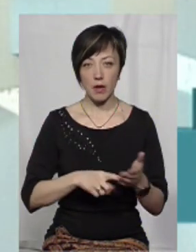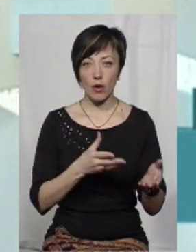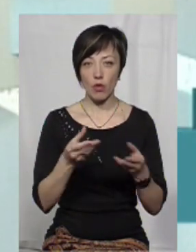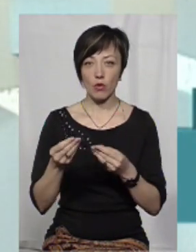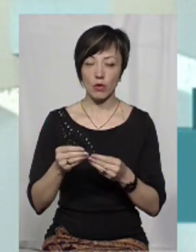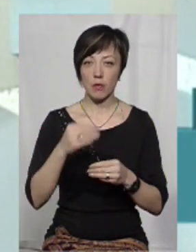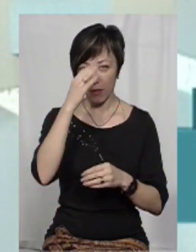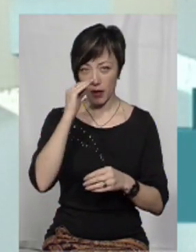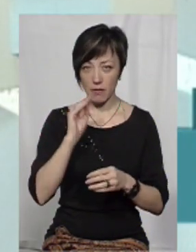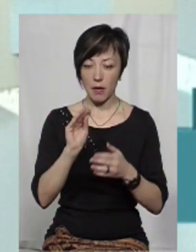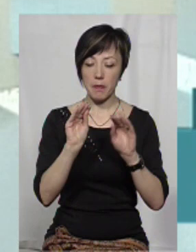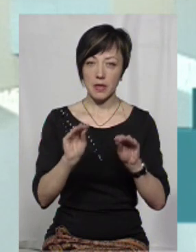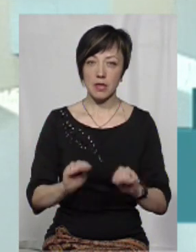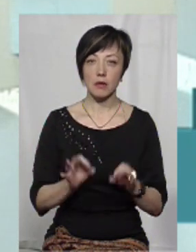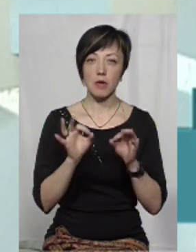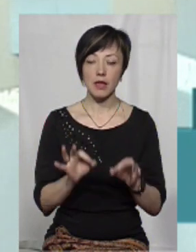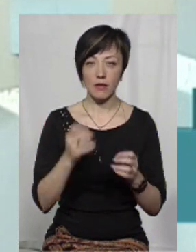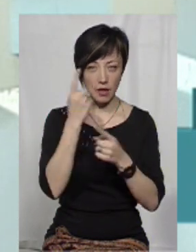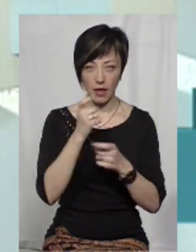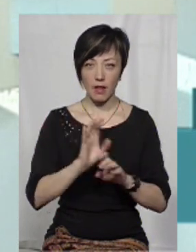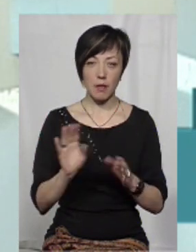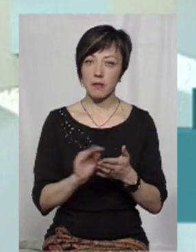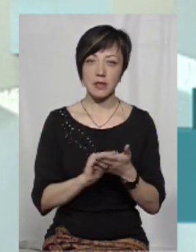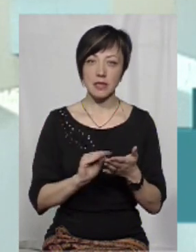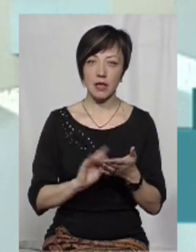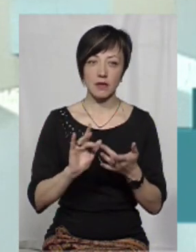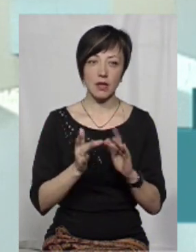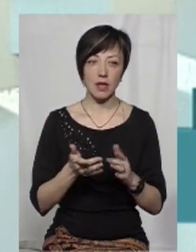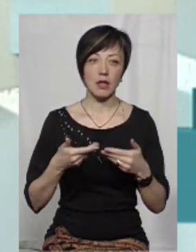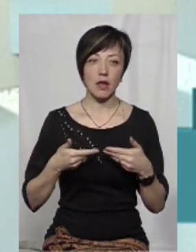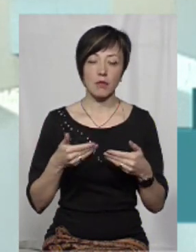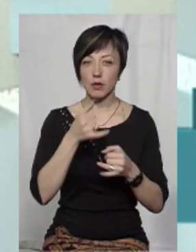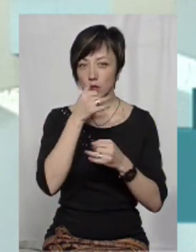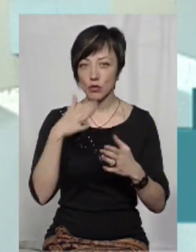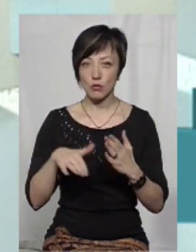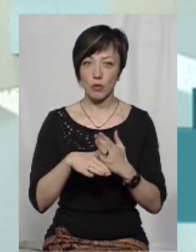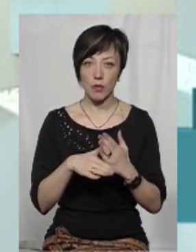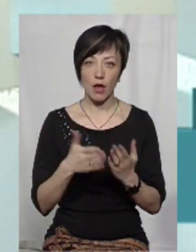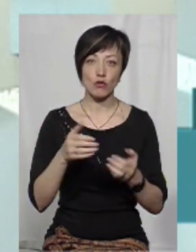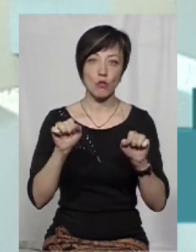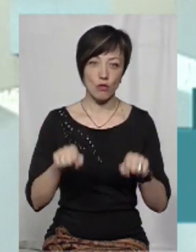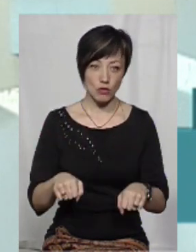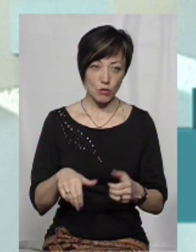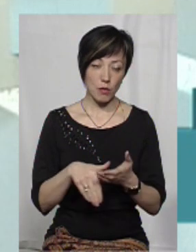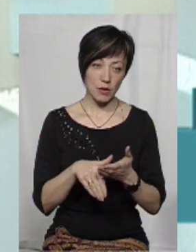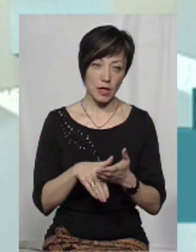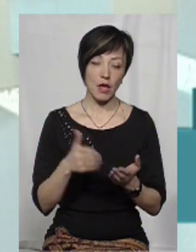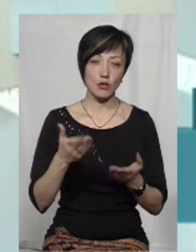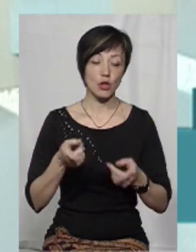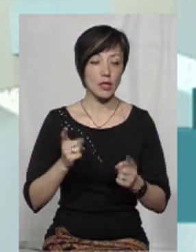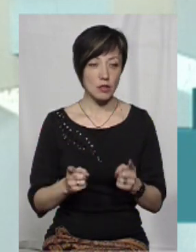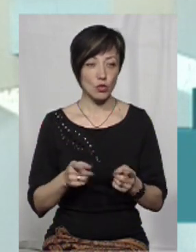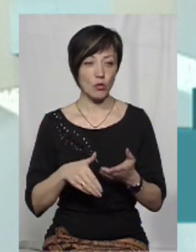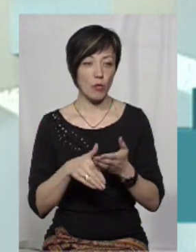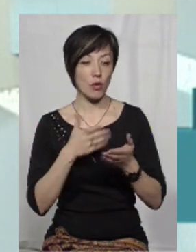писати правдиву інформацію. Тобто не писати в мережах, що нам тут не можуть допомогти, якщо можуть допомогти. І якщо